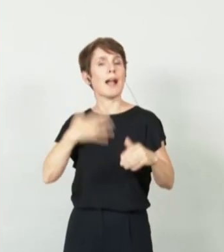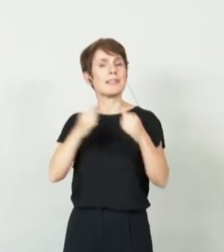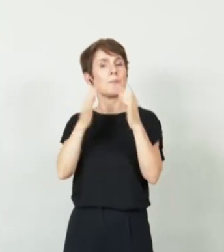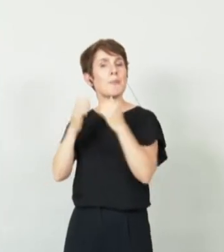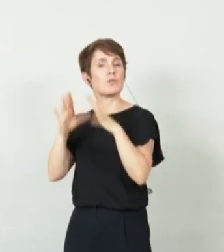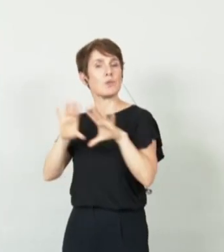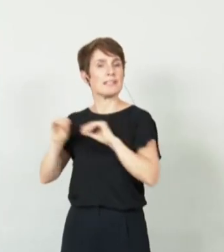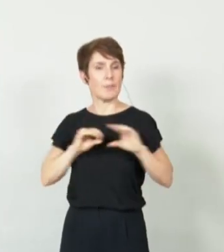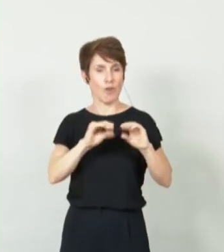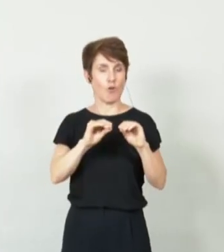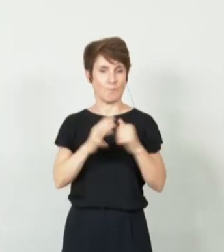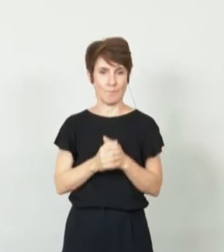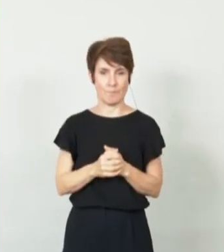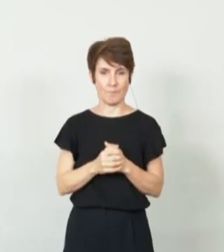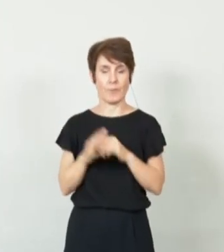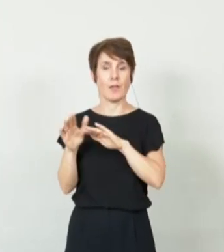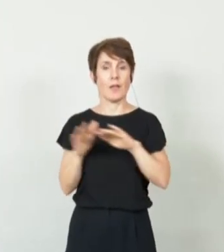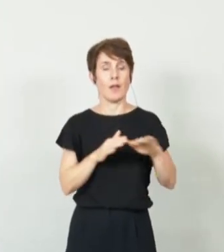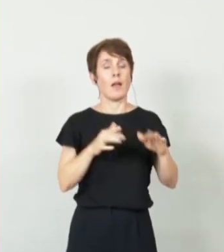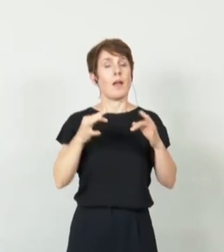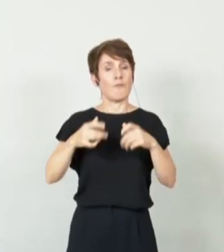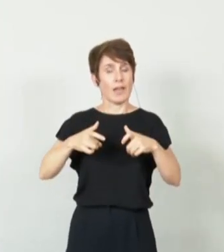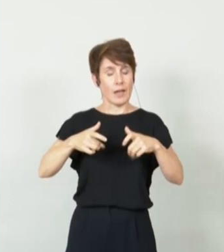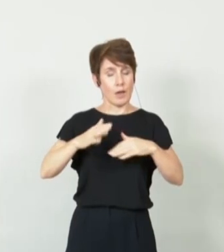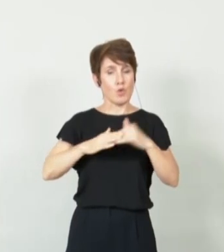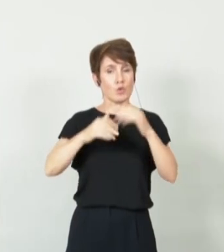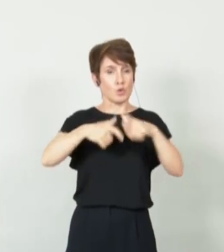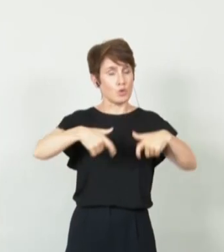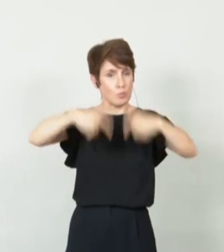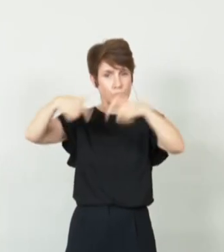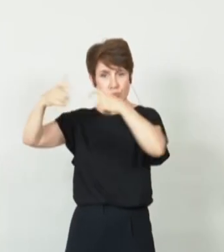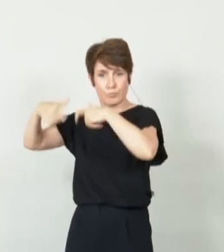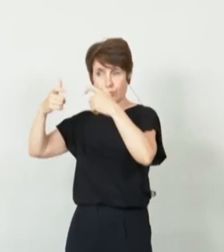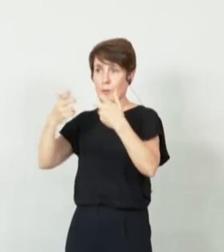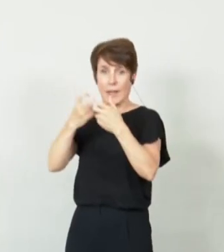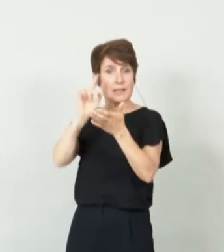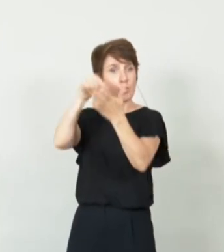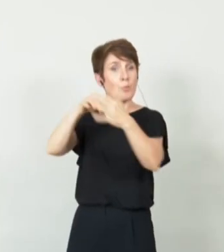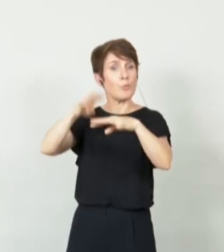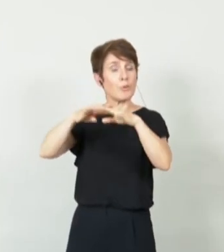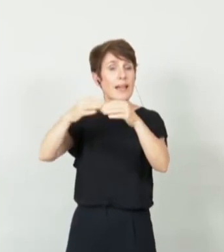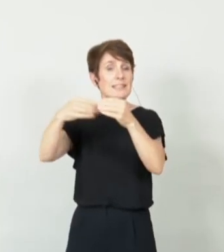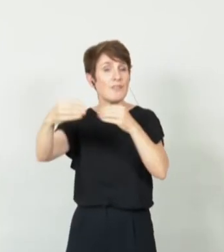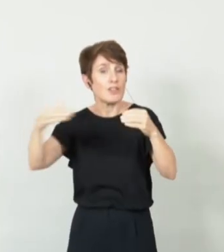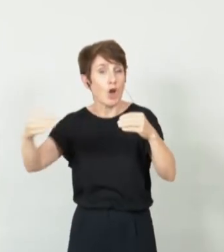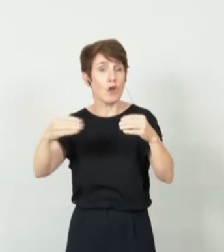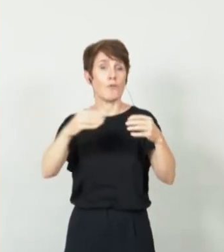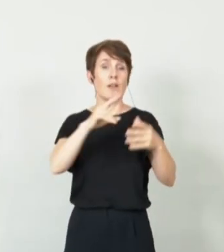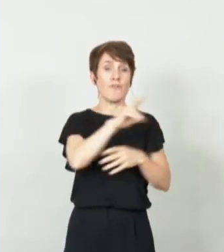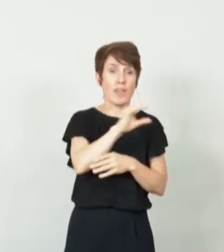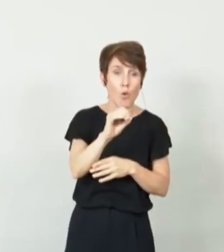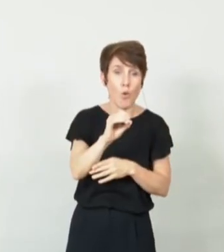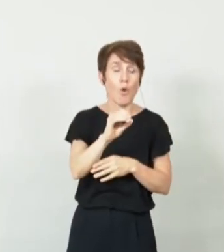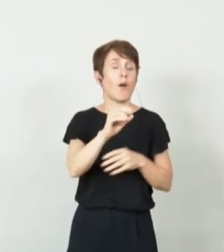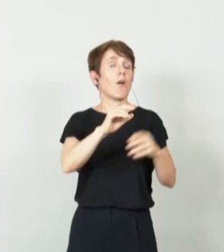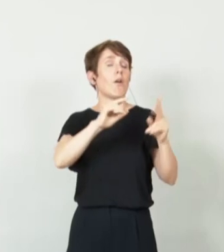d'urbanisme le renouvellement urbain sur les quartiers de la Villeneuve du village olympique de Mistral avec